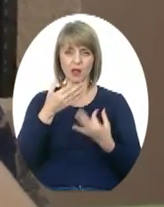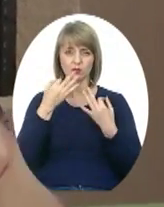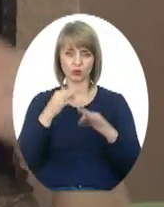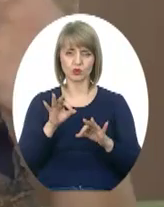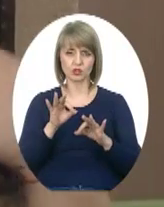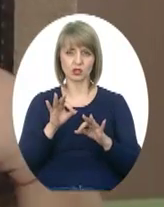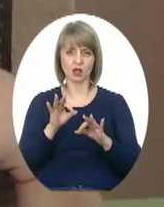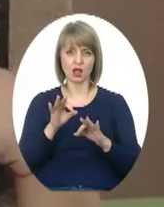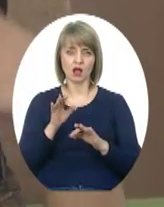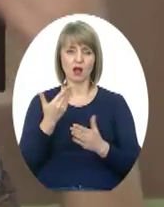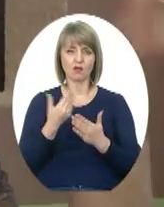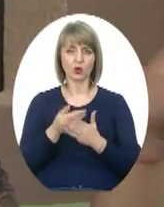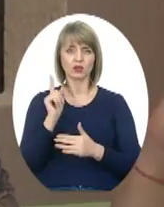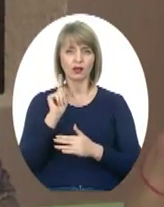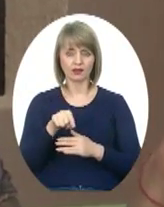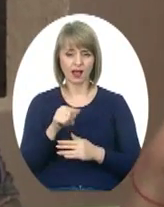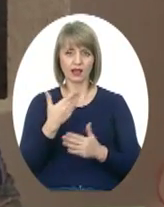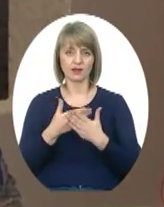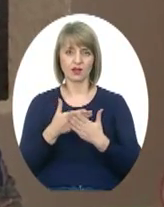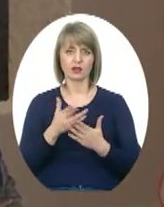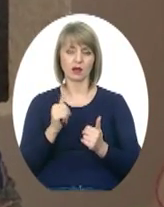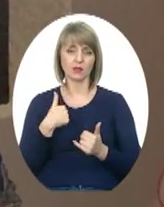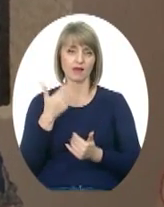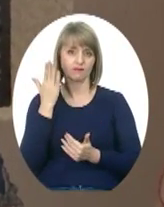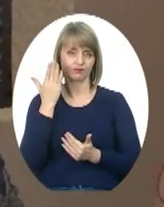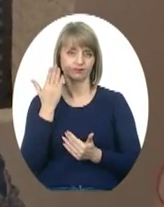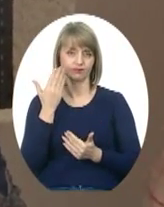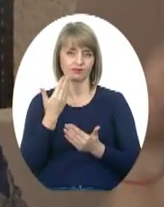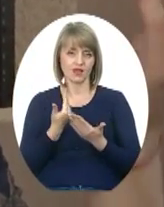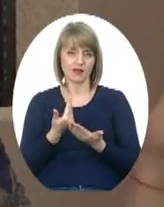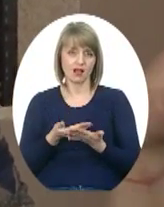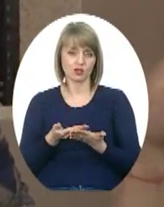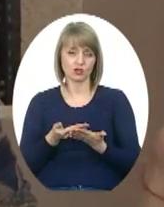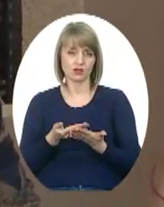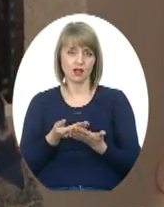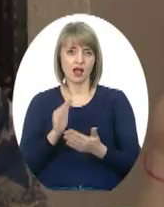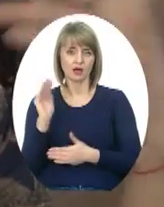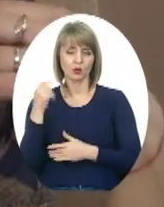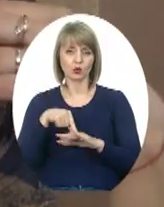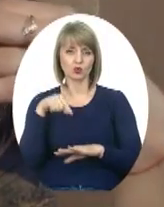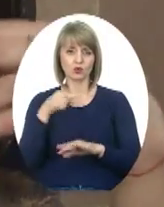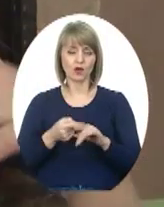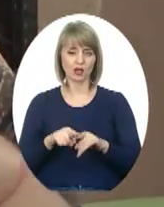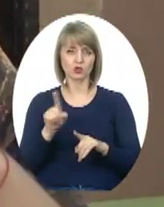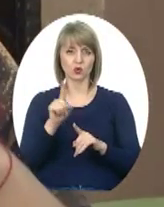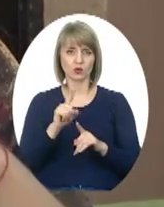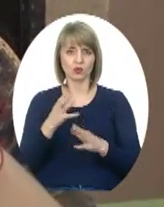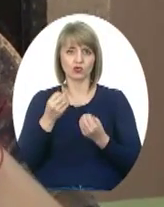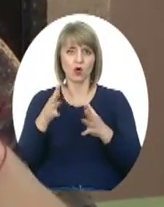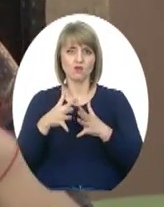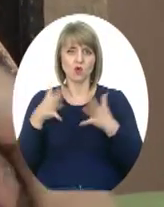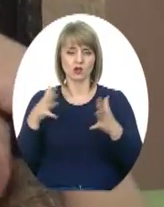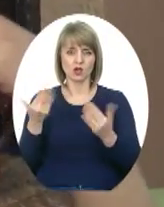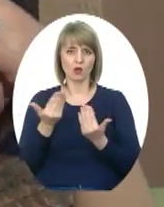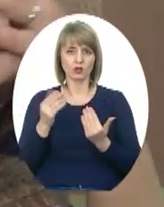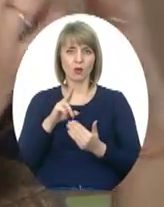отпустила внутри себя, вот тогда, наверное, как мне кажется, ребенок, чувствуя это, такое впечатление, что у него вот